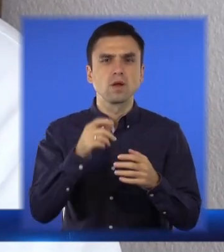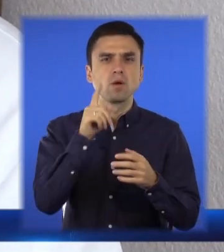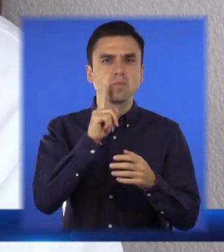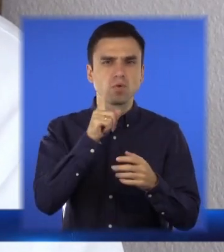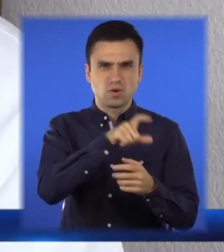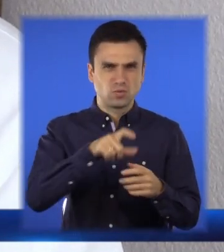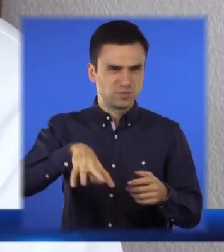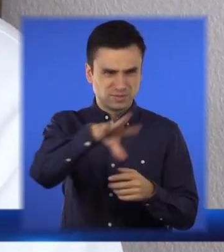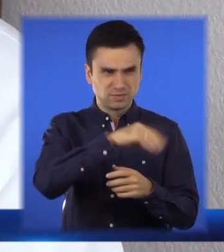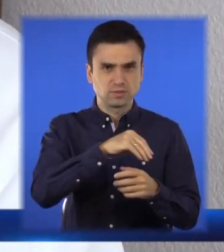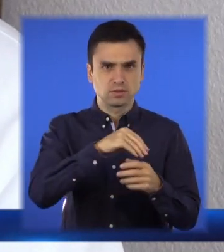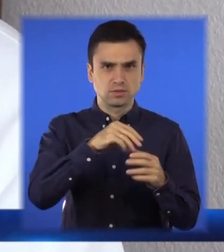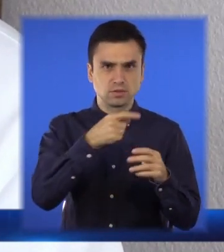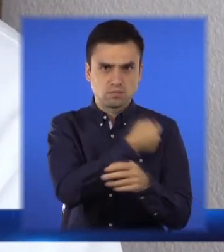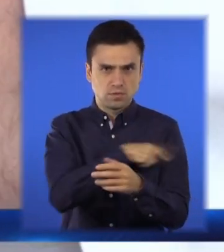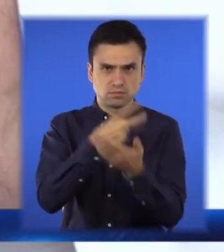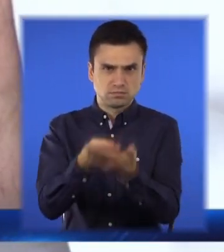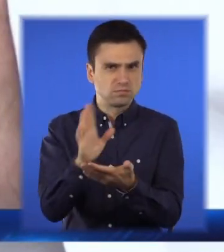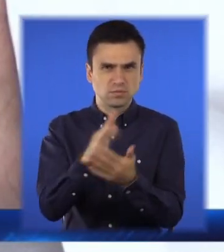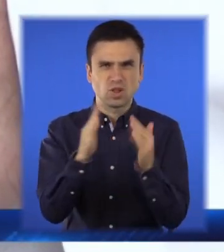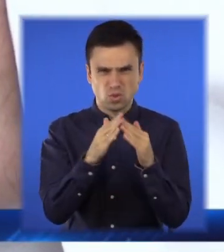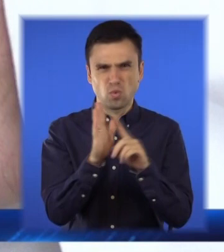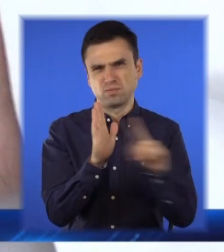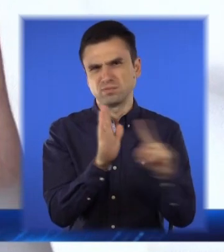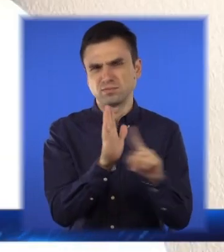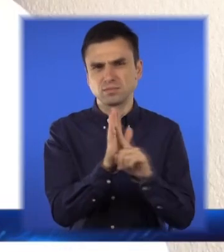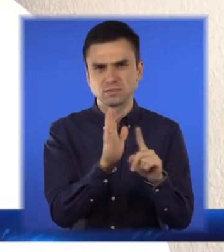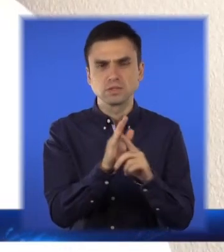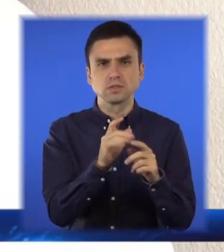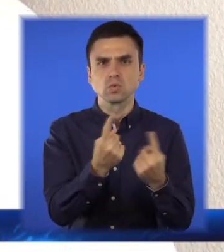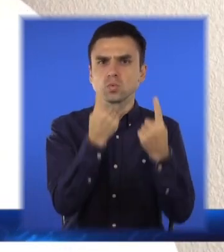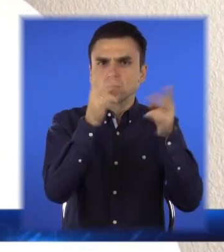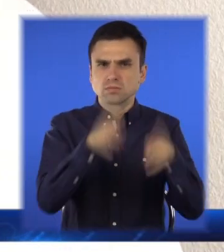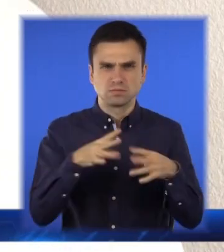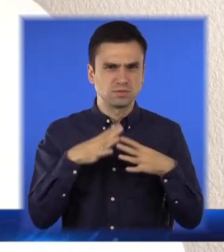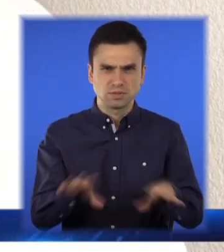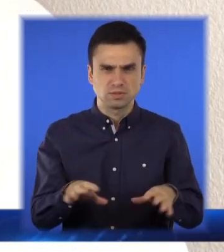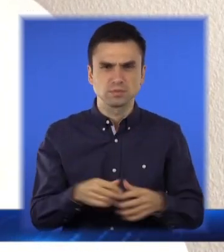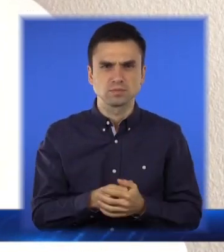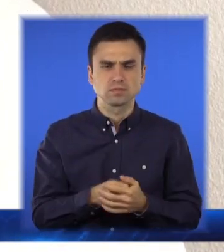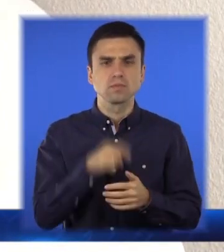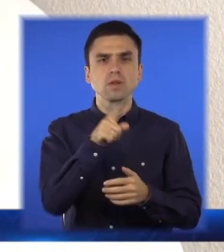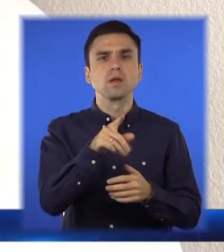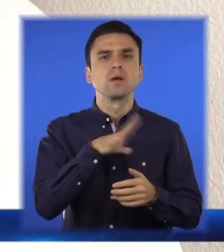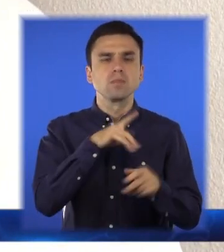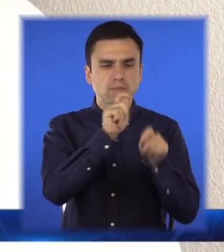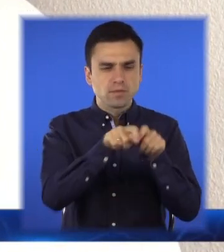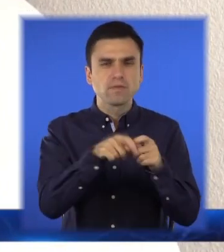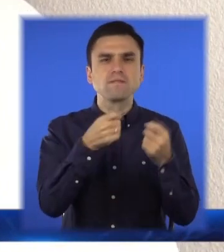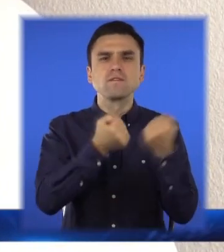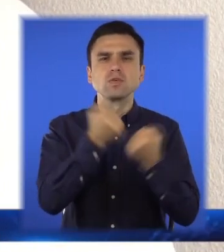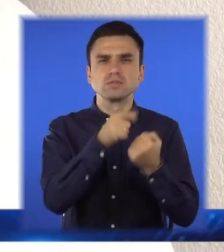дообстежуються, тяжких травм не було. Провели освідчення водія на стан алкогольного сп'яніння, відповідь